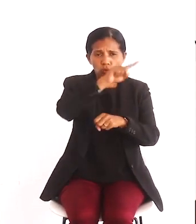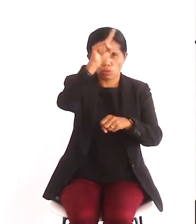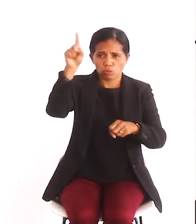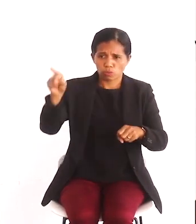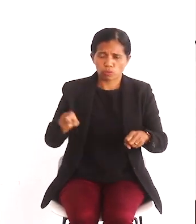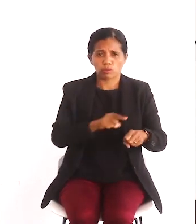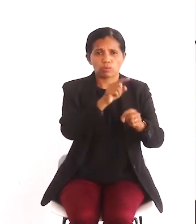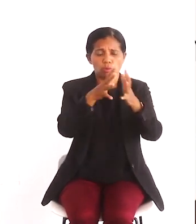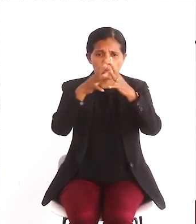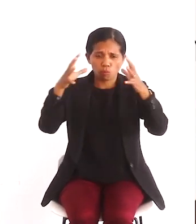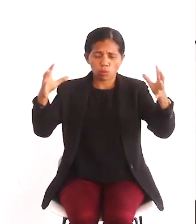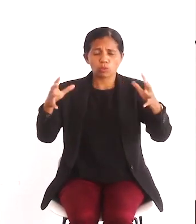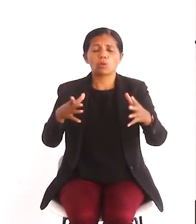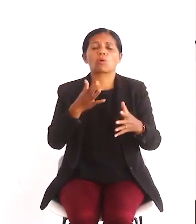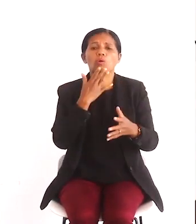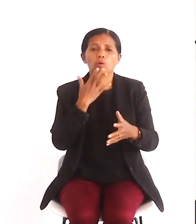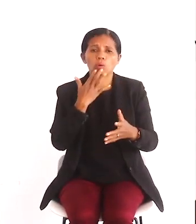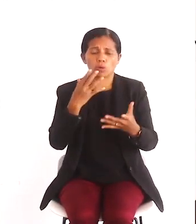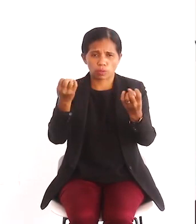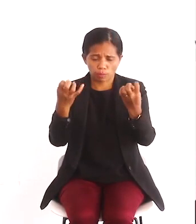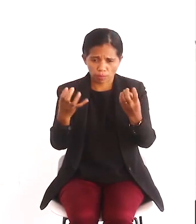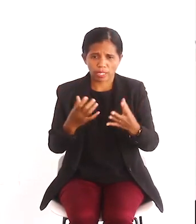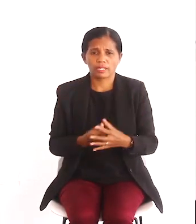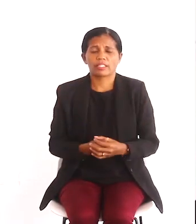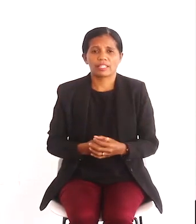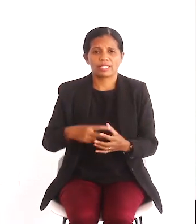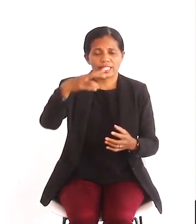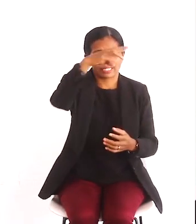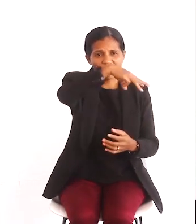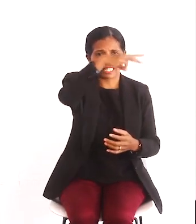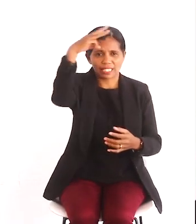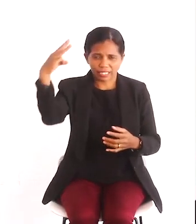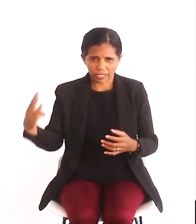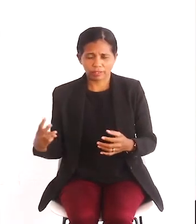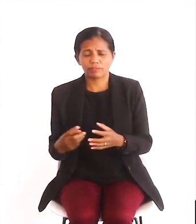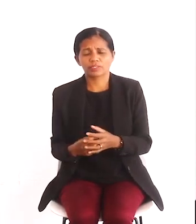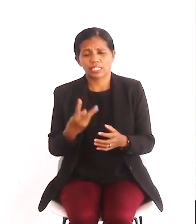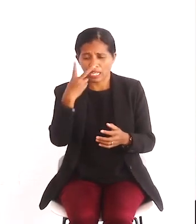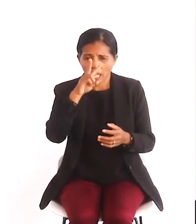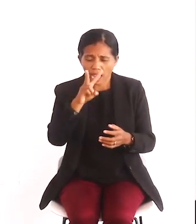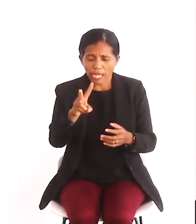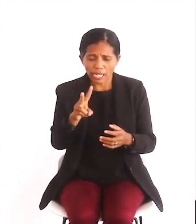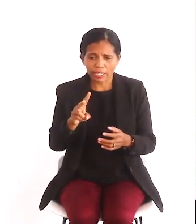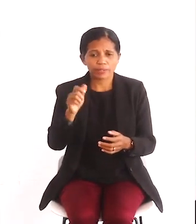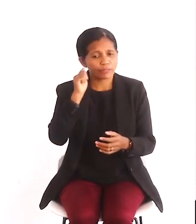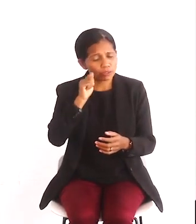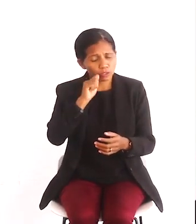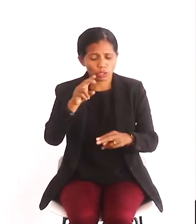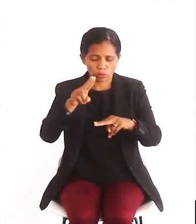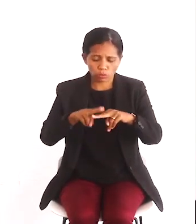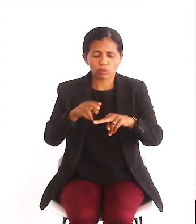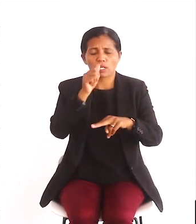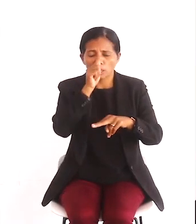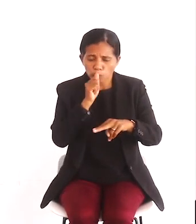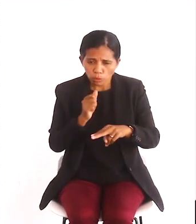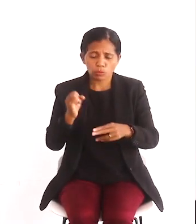ho kore oeweng nesang arquirus nia kor. Hare Zulia nebe tur hakmatek no foka hela ninia atensaun